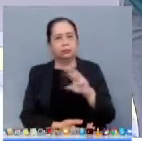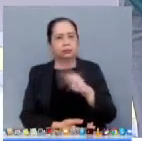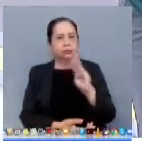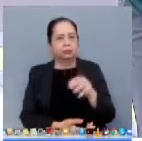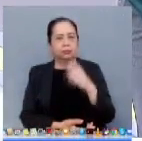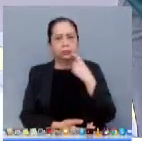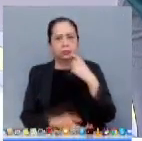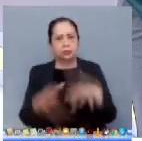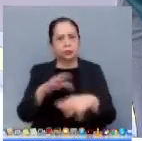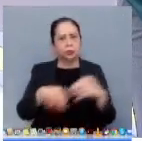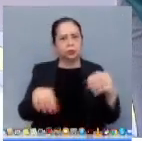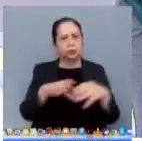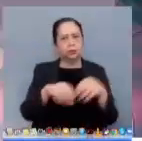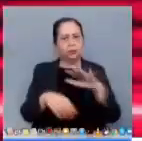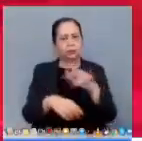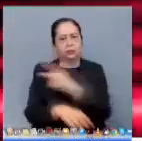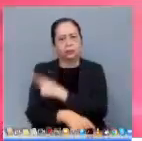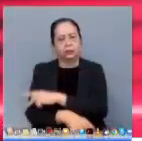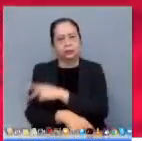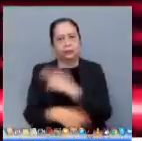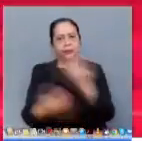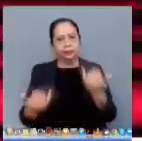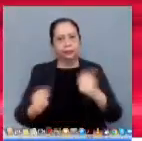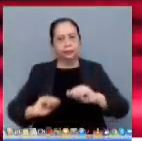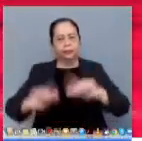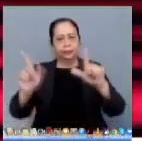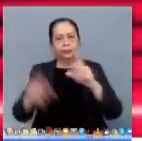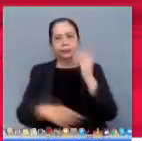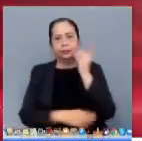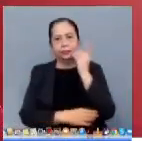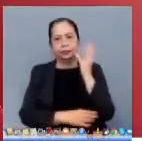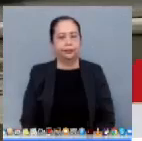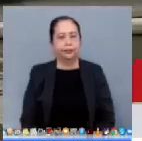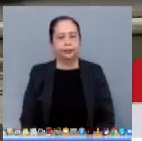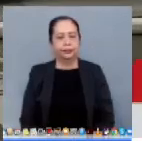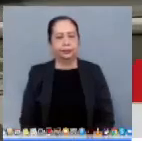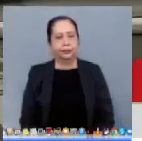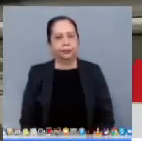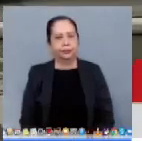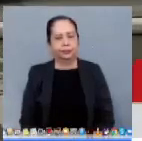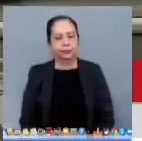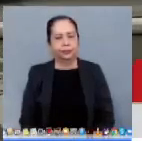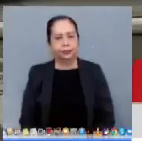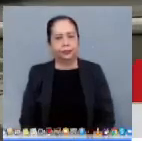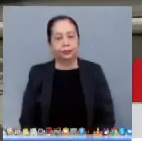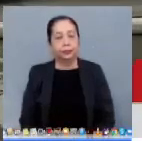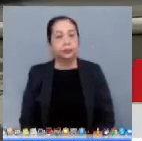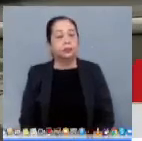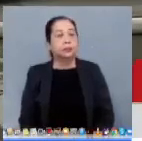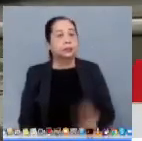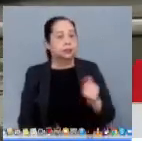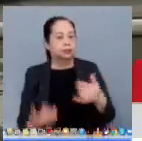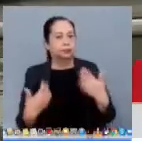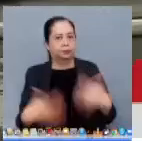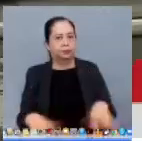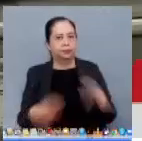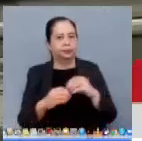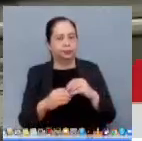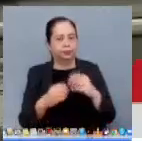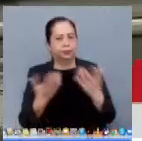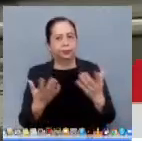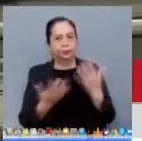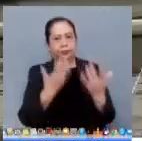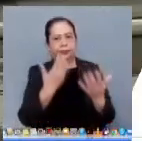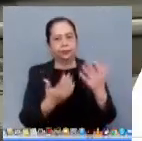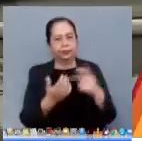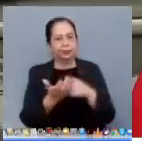pasyente. Naroon live si Darlene Khan. Darlene! Susan, sa ngayon, kontrolado na yung sunog dito sa isang bahagi ng Hospital